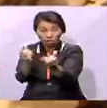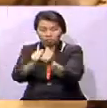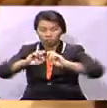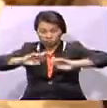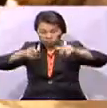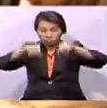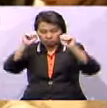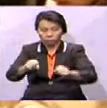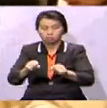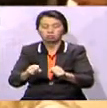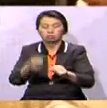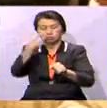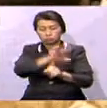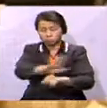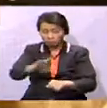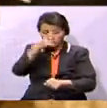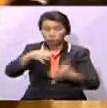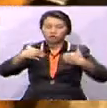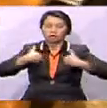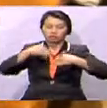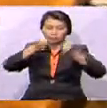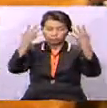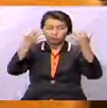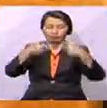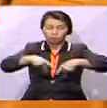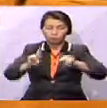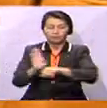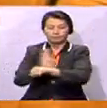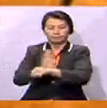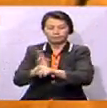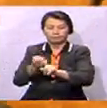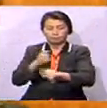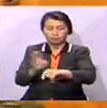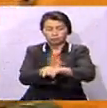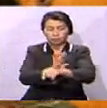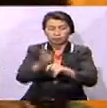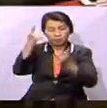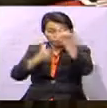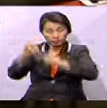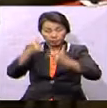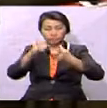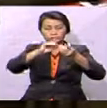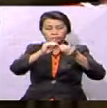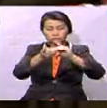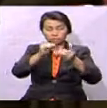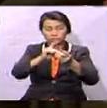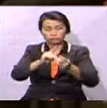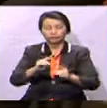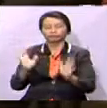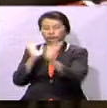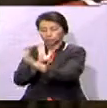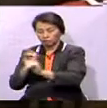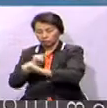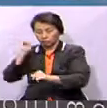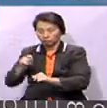meningkatkan kemampuan dan keupayaan mereka bagi mewujudkan lebih banyak peluang perniagaan daripada perniagaan pelancongan digital. Tegasnya,